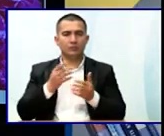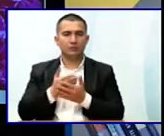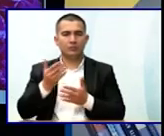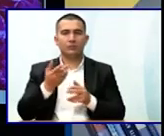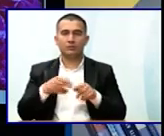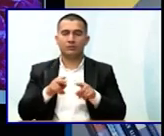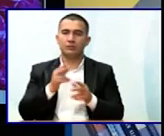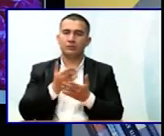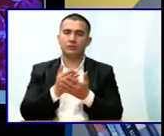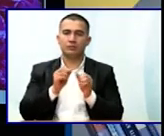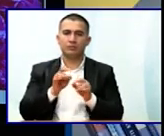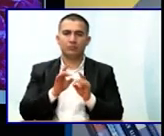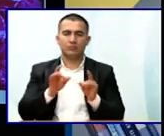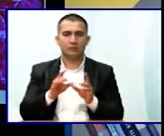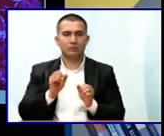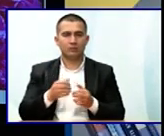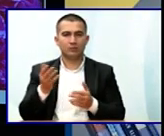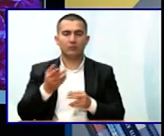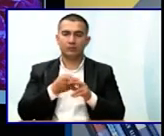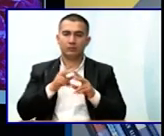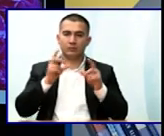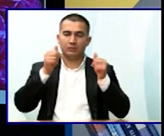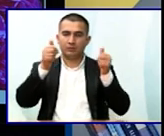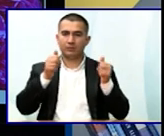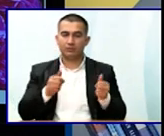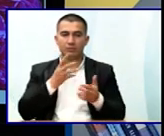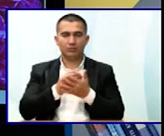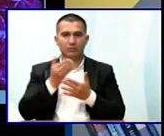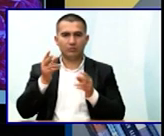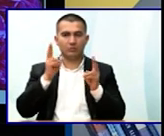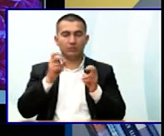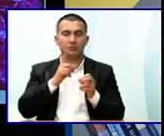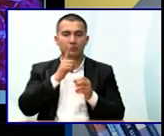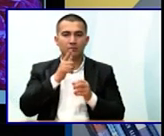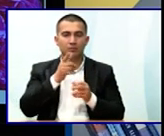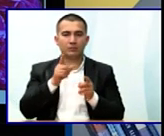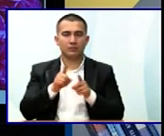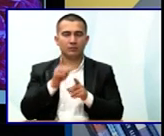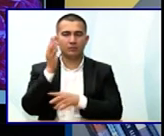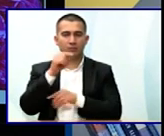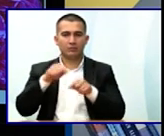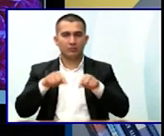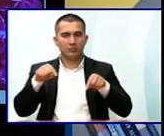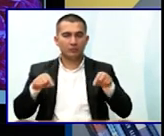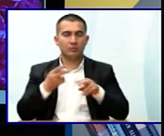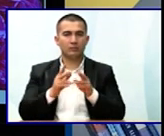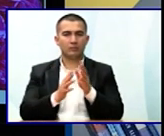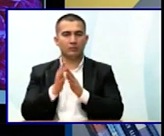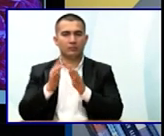misol tariqasida anjir, anor, tok,